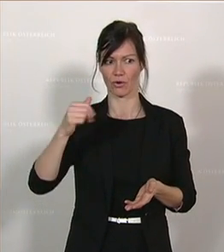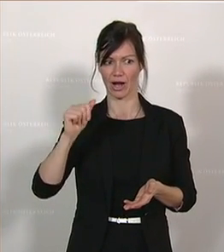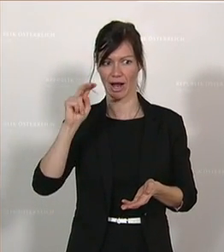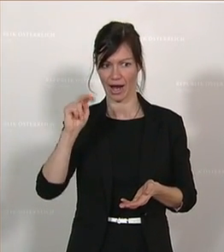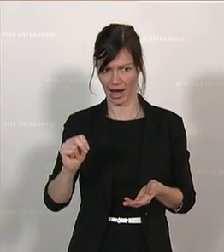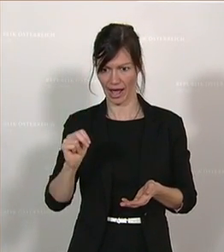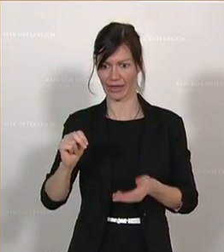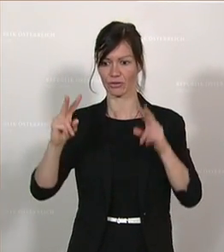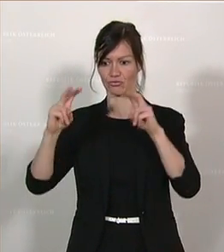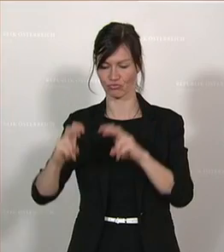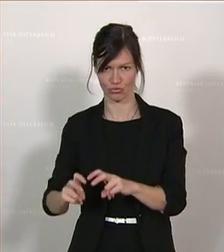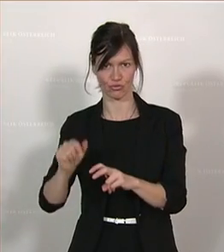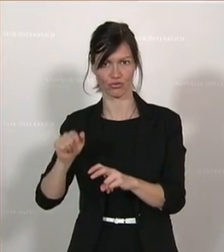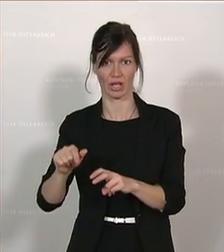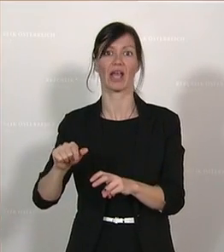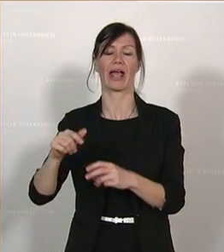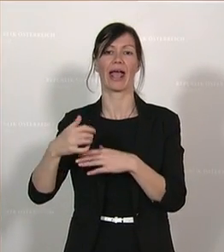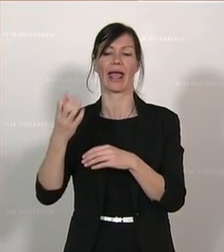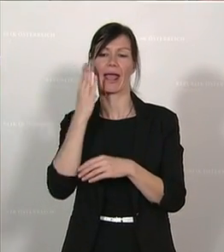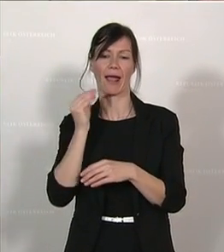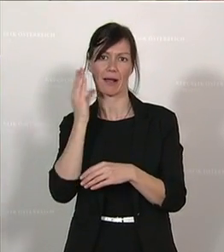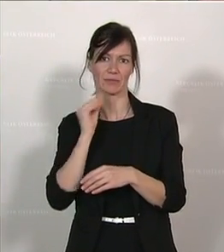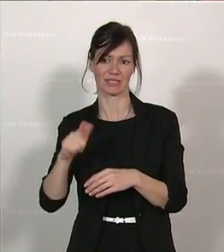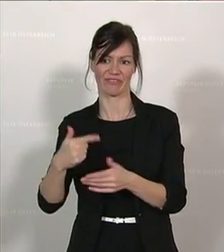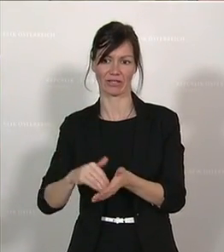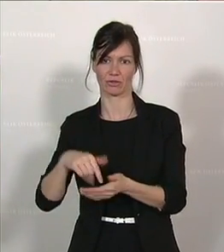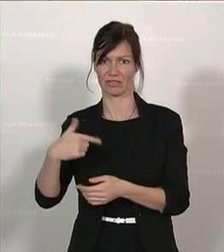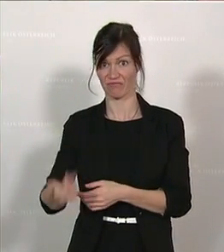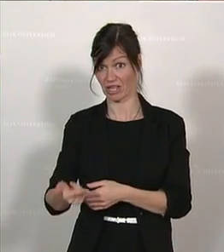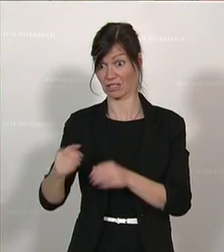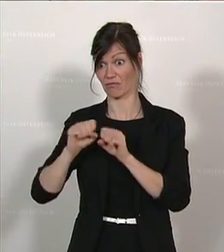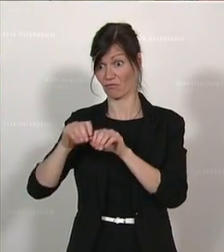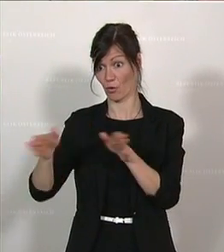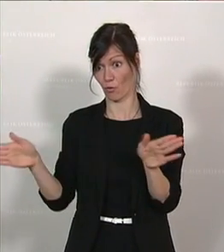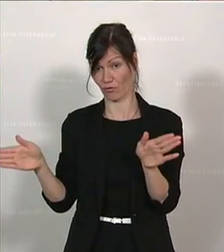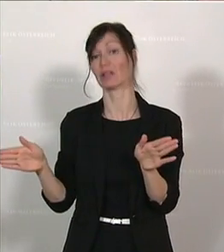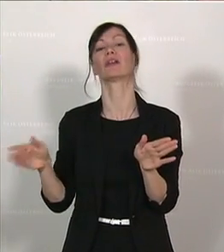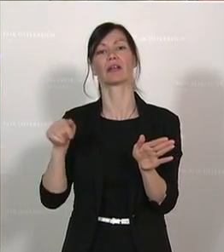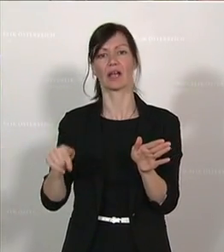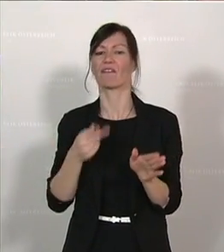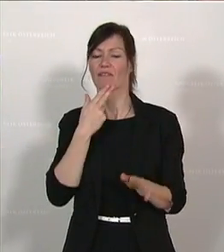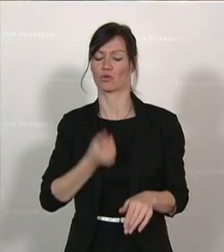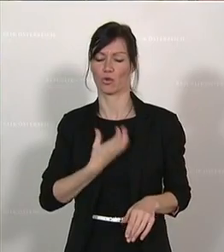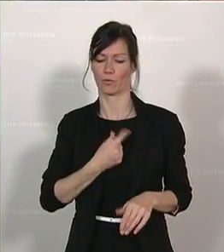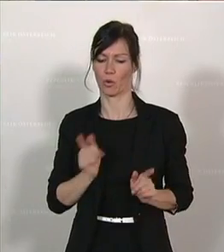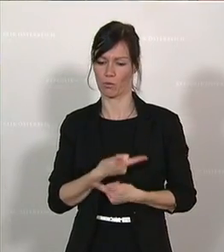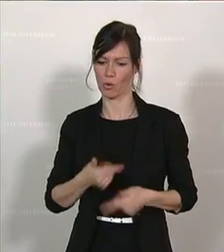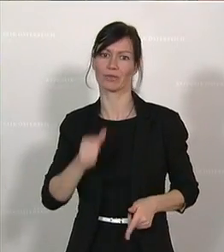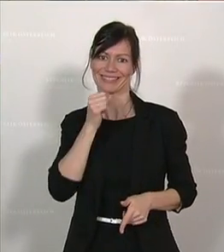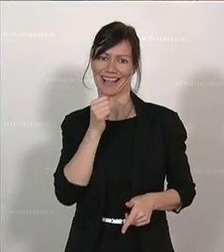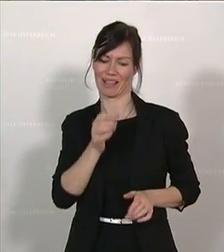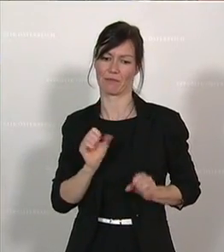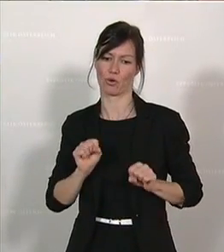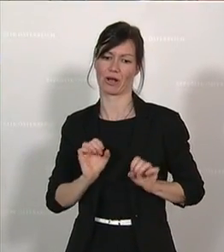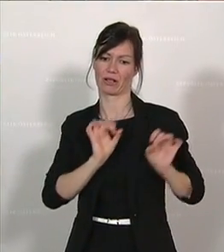im Herbst 2020. Auch die hat festgestellt, von Symptomlosen gehen keine Infektionen aus. Die neueste Studie,